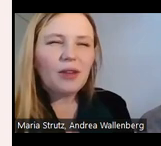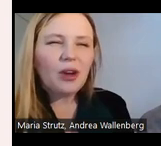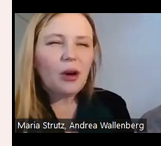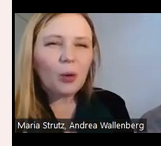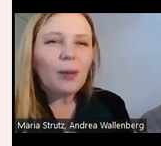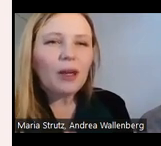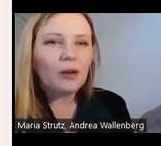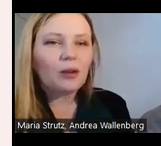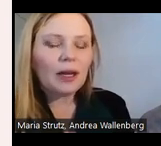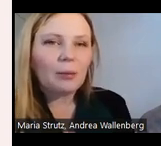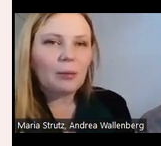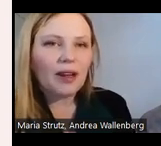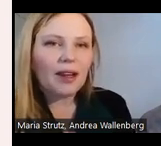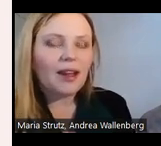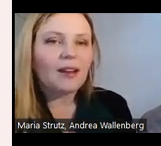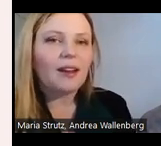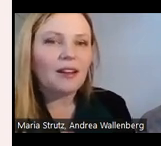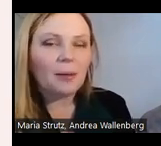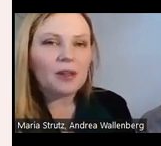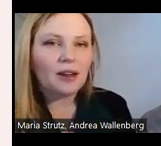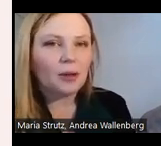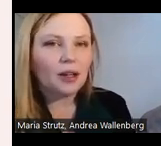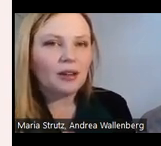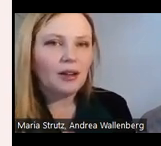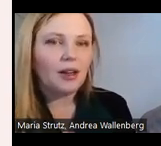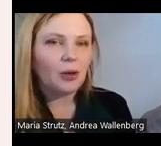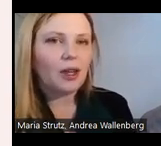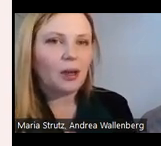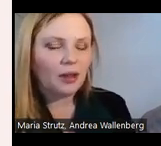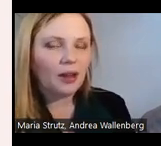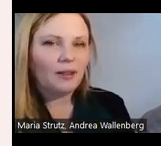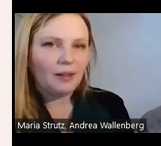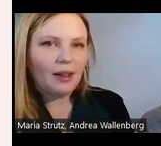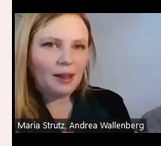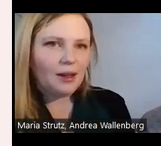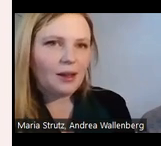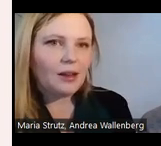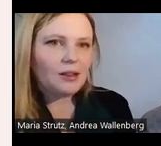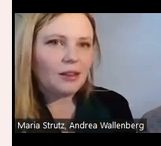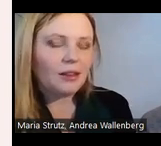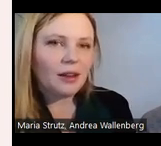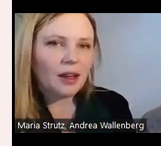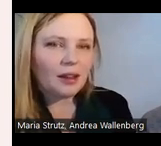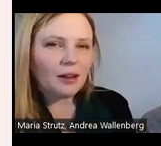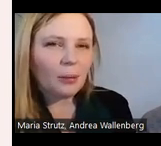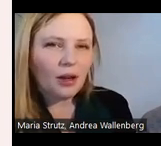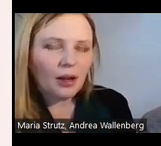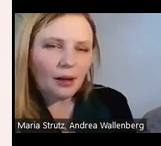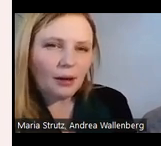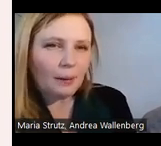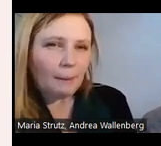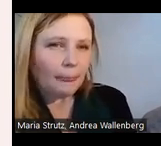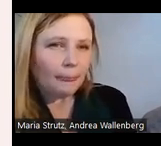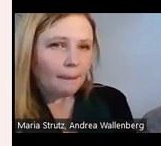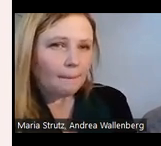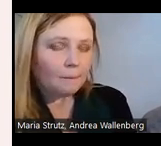sen, vi kommer att skicka med någon bild på varje karaktär i den här presentationen. Precis. När vi skickar ut det. Så att ni kan hitta dem. Och